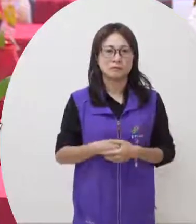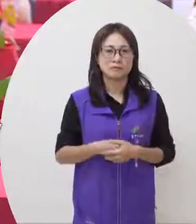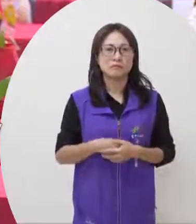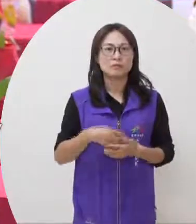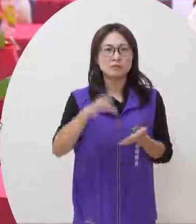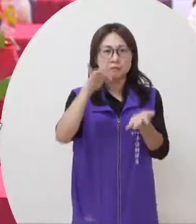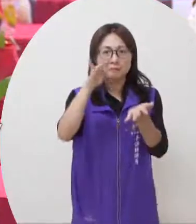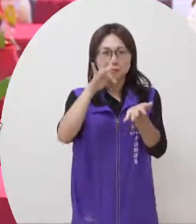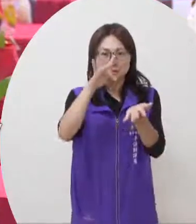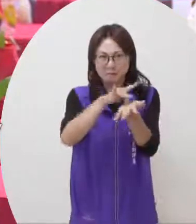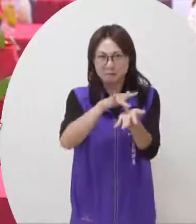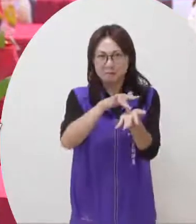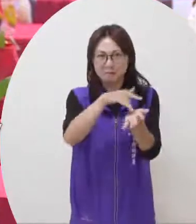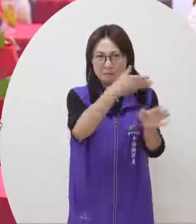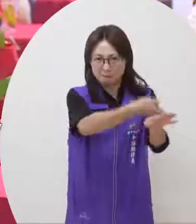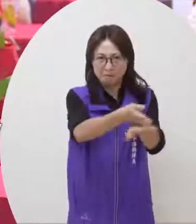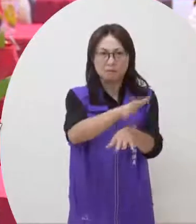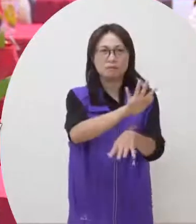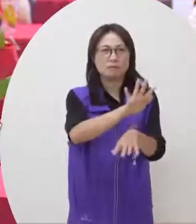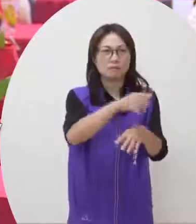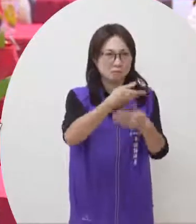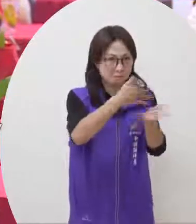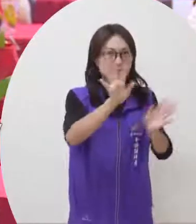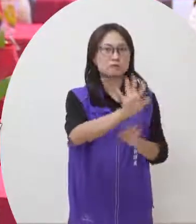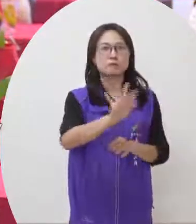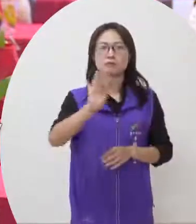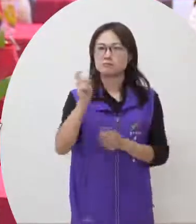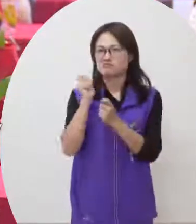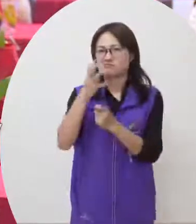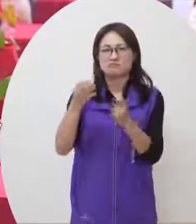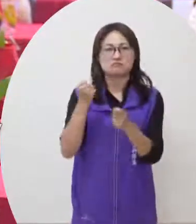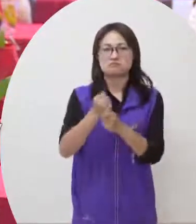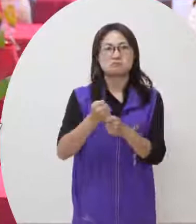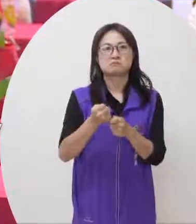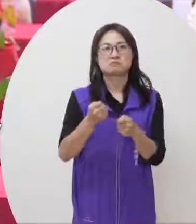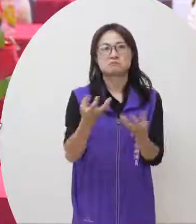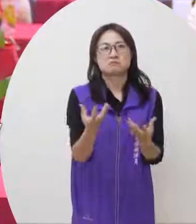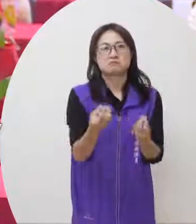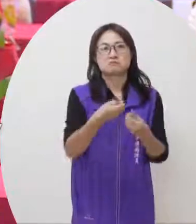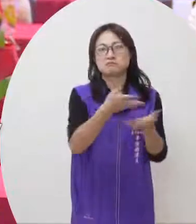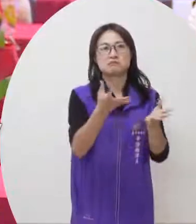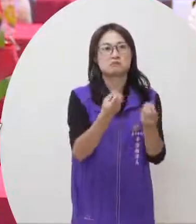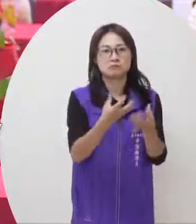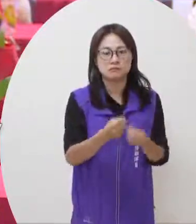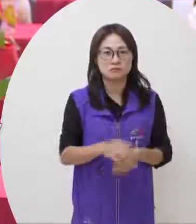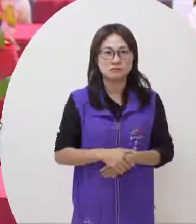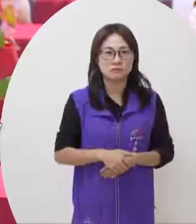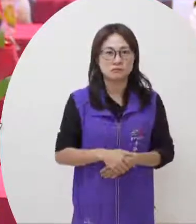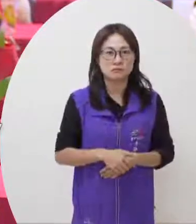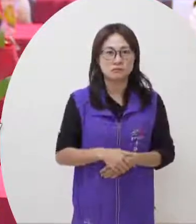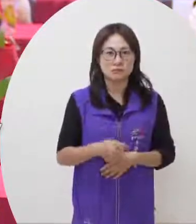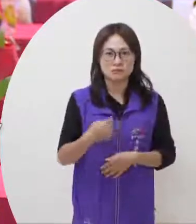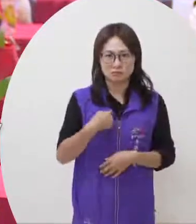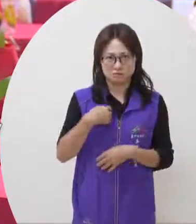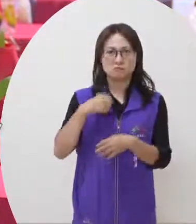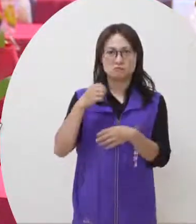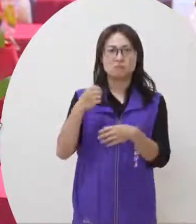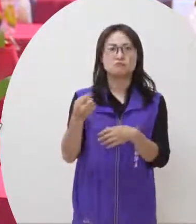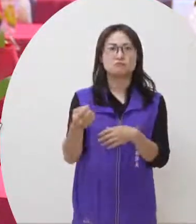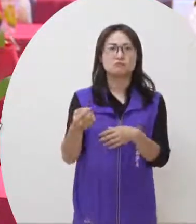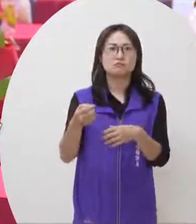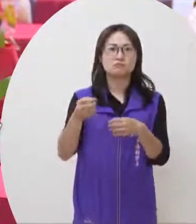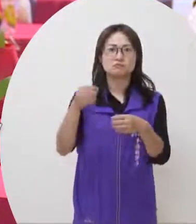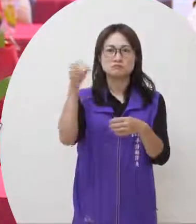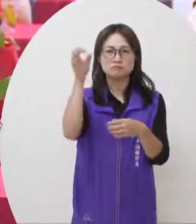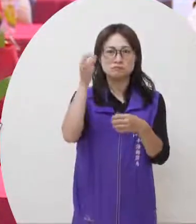啦，啊，这几年都没有啦，啊嘛唔知变，因为我嘛甲区长特鬼啦吼，还有环保局特鬼啦，清洁